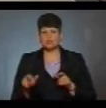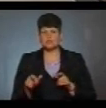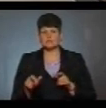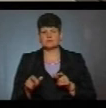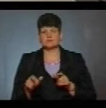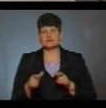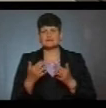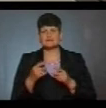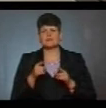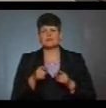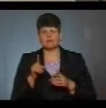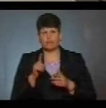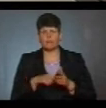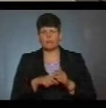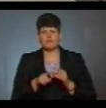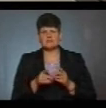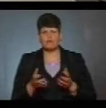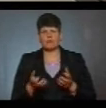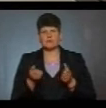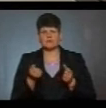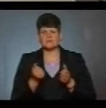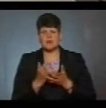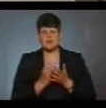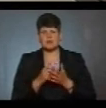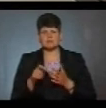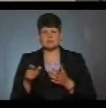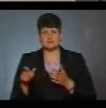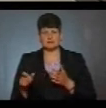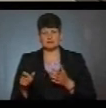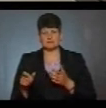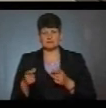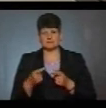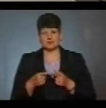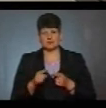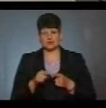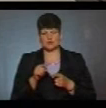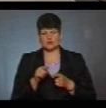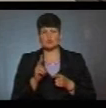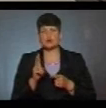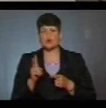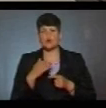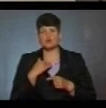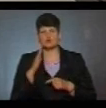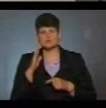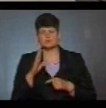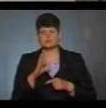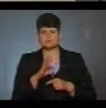наступне. Наскільки ви впевнені у підтримці кандидата цього, за якого ви проголосували,